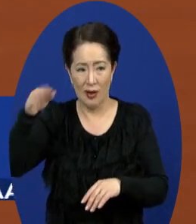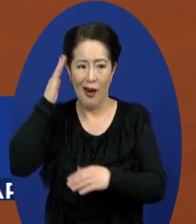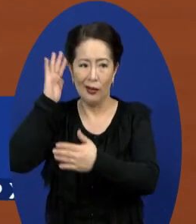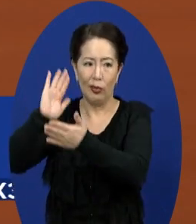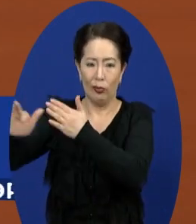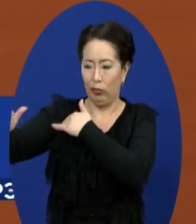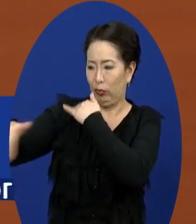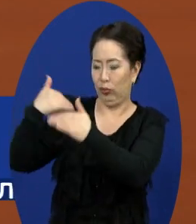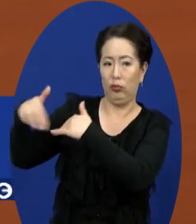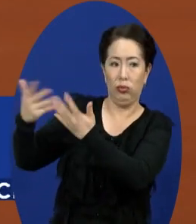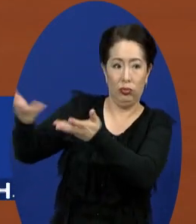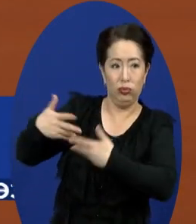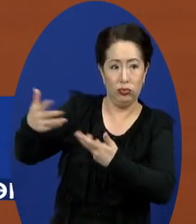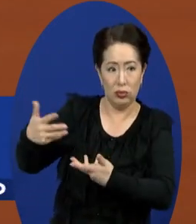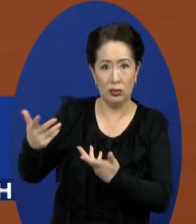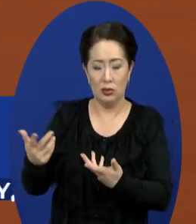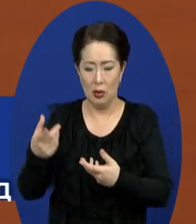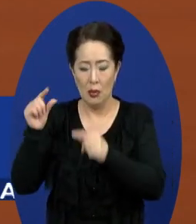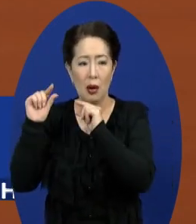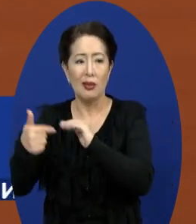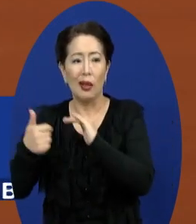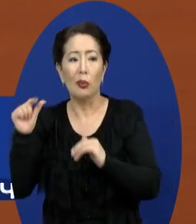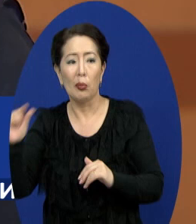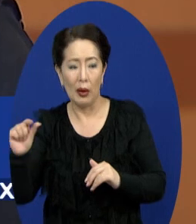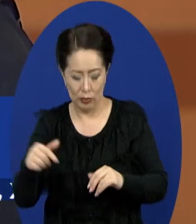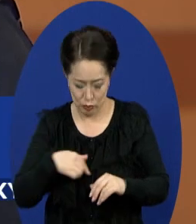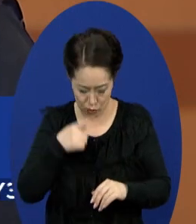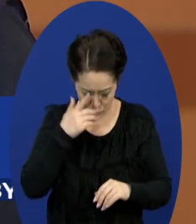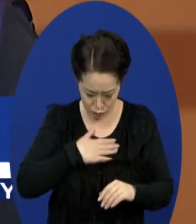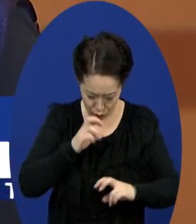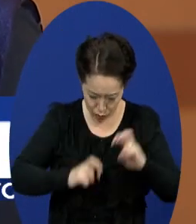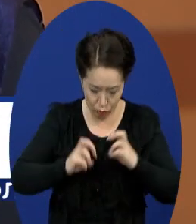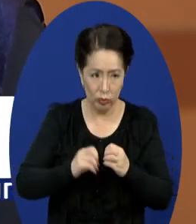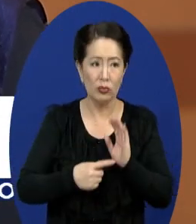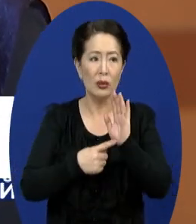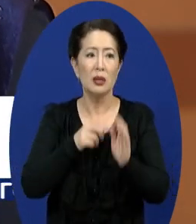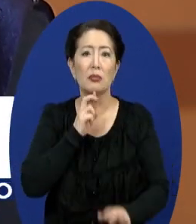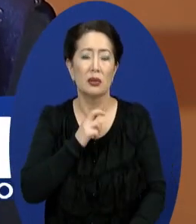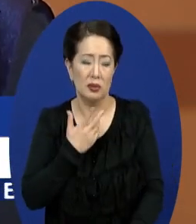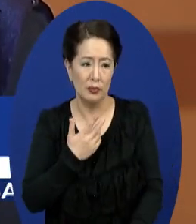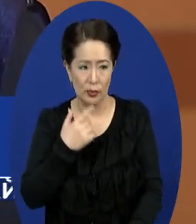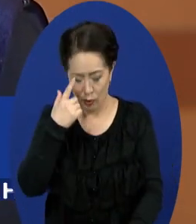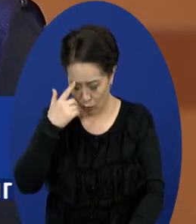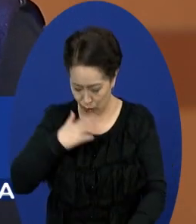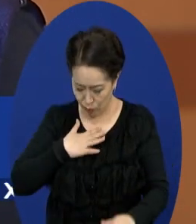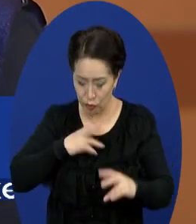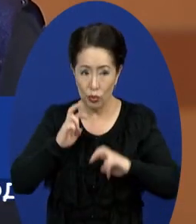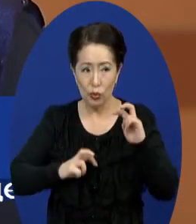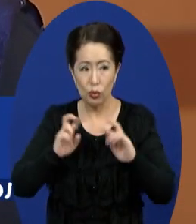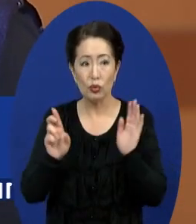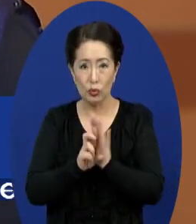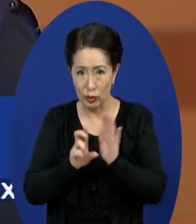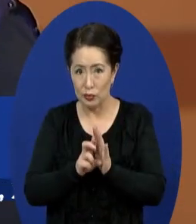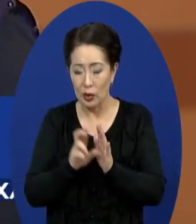үйлдвэрлэгч нар бол импортын хөлснөөтө өрсөлдөхөд бол үнэхээр хүндрэлтэй. Дотооддоо үйлдвэрлэх боломжтой бараа бүтээгдэхүүнүүдийг